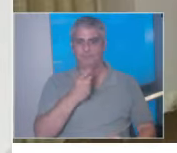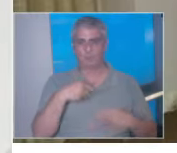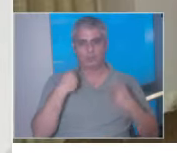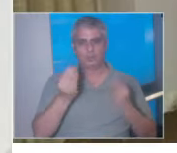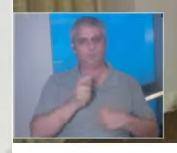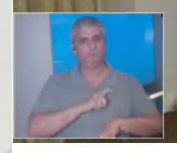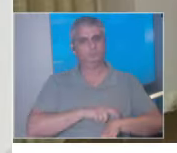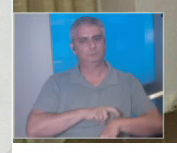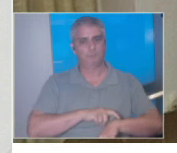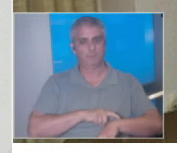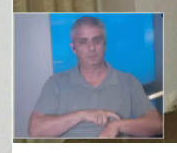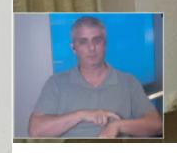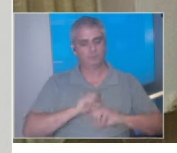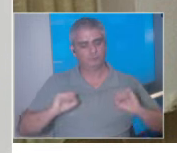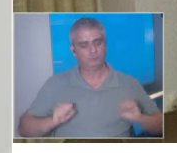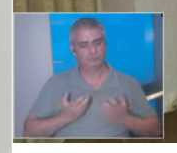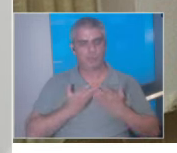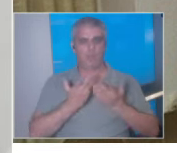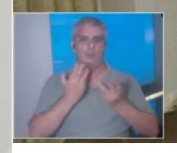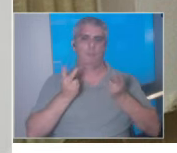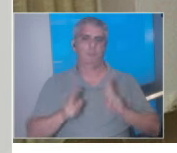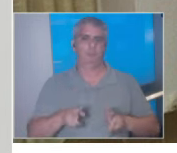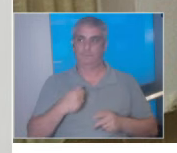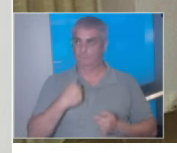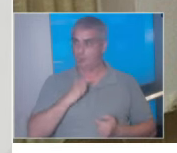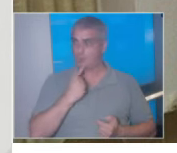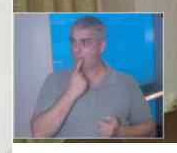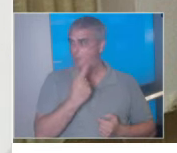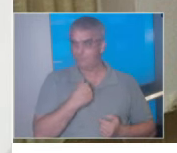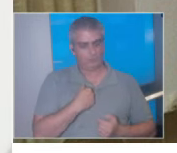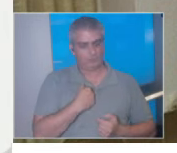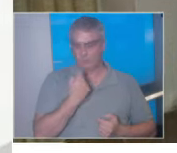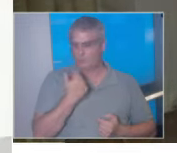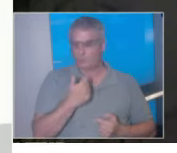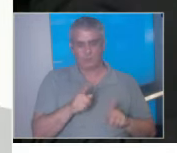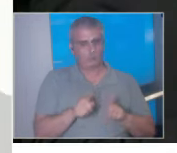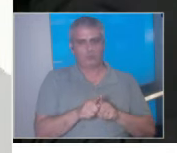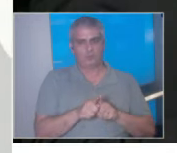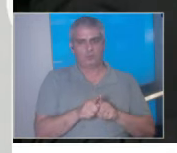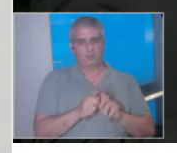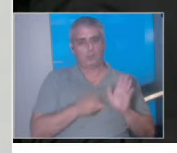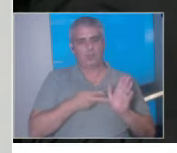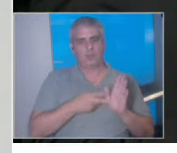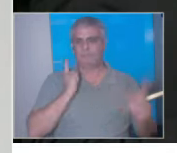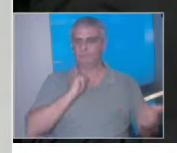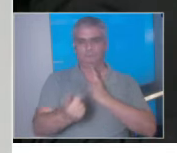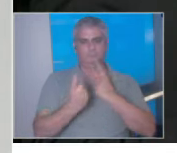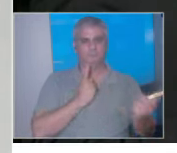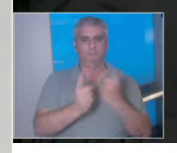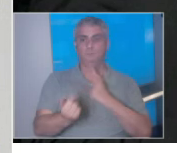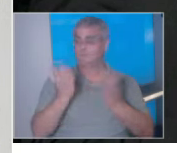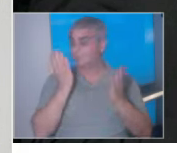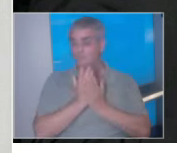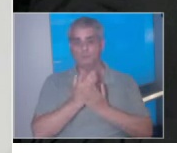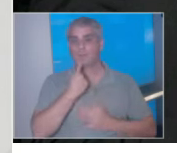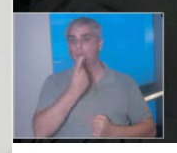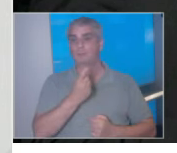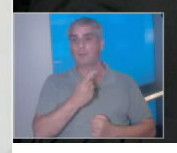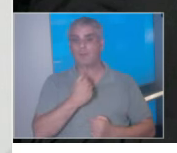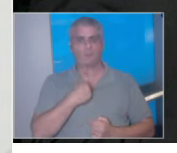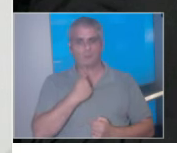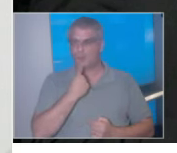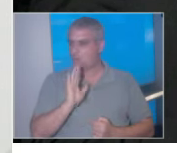את הזמן, משתדל לעזור כמה שאפשר, ואני יכולה לומר לך שאצלנו זה היה כמעט כמו תחנת רכבת. אנשים היו מגיעים מבאר שבע והיו אומרת,